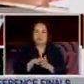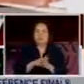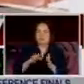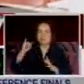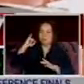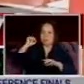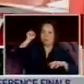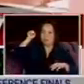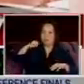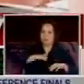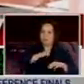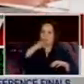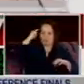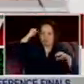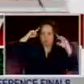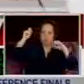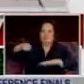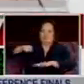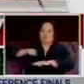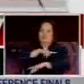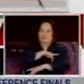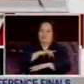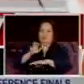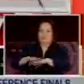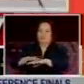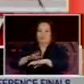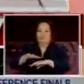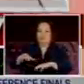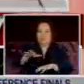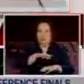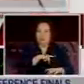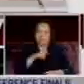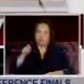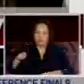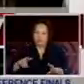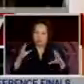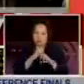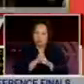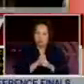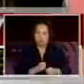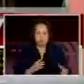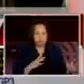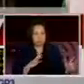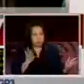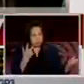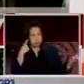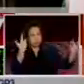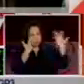the lady to wind up this? I thought that I was unlimited. I prepared a 2-minute